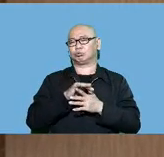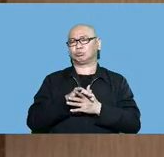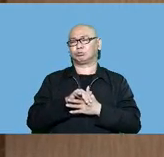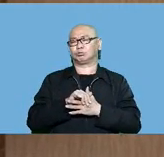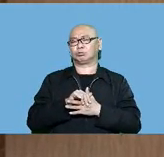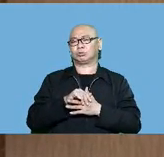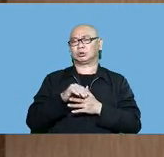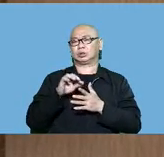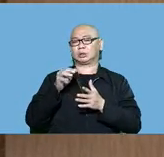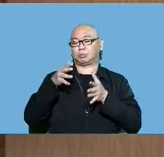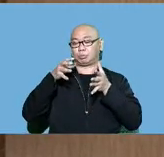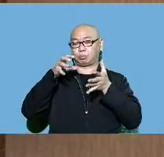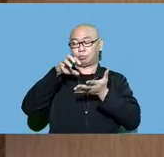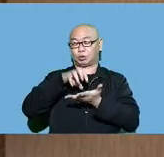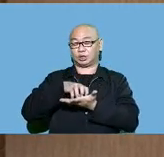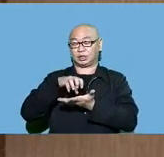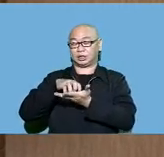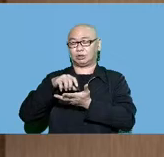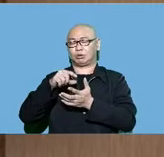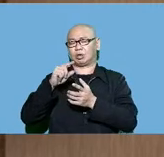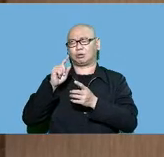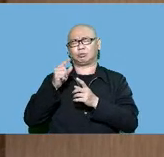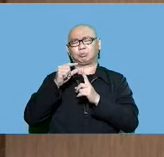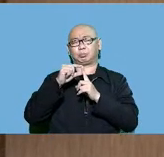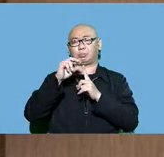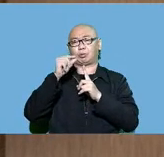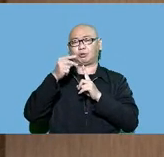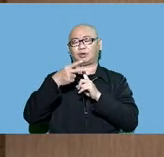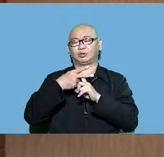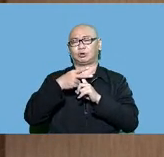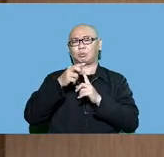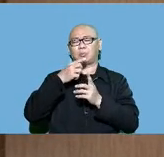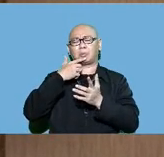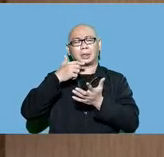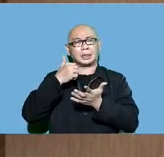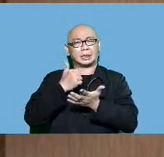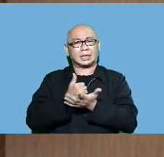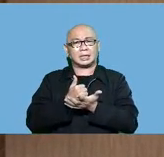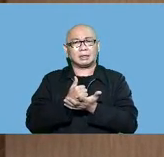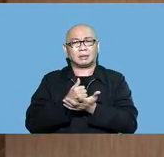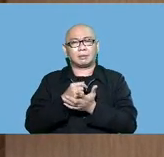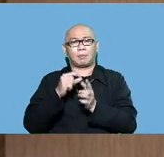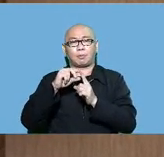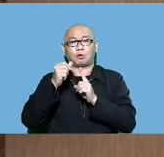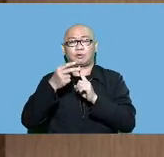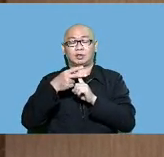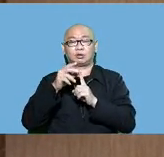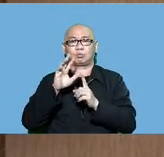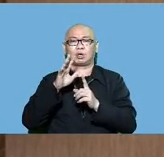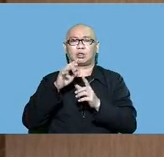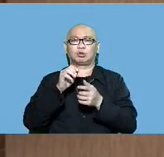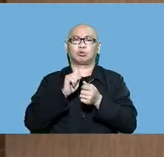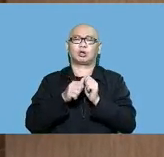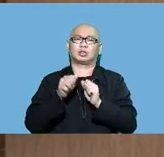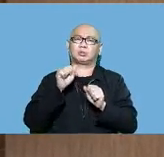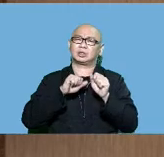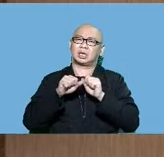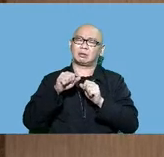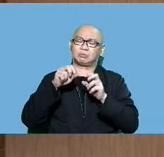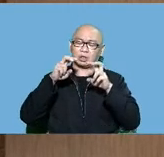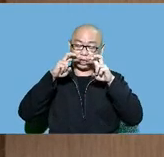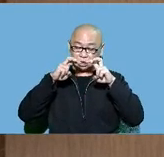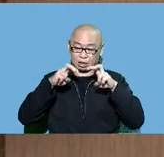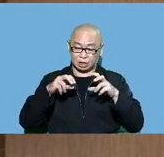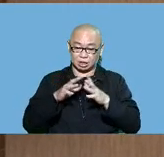posisi itulah peran profesor sangat penting. Para profesor bukan hanya bertugas melaksanakan penelitian